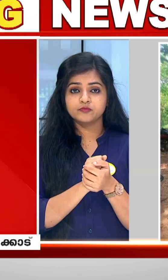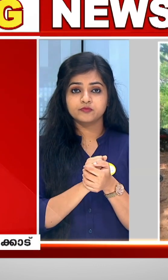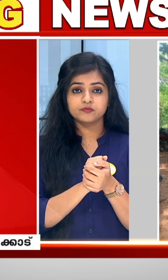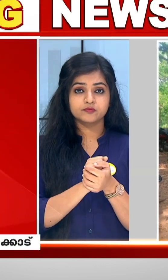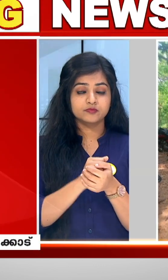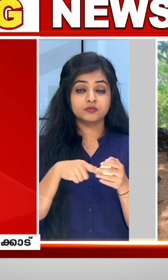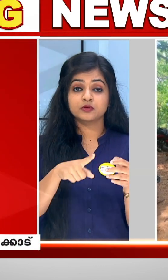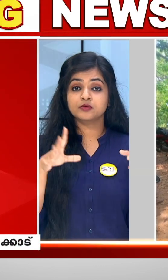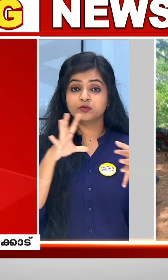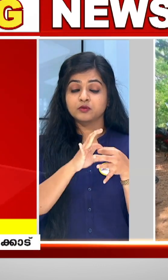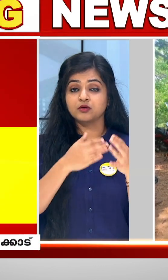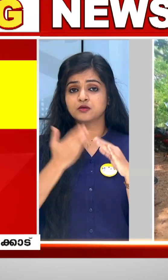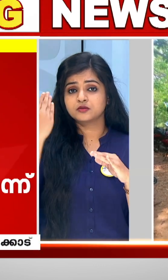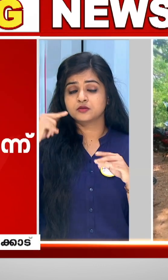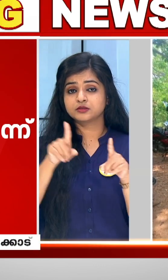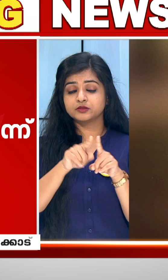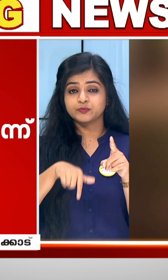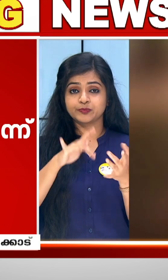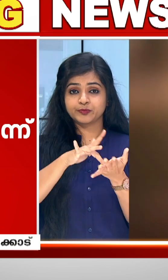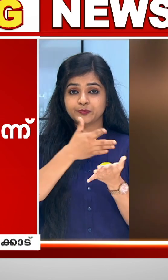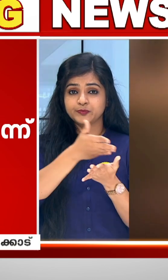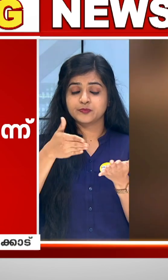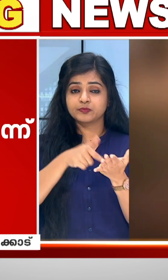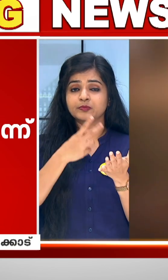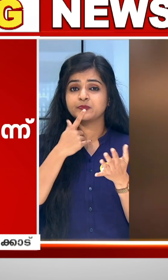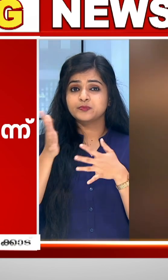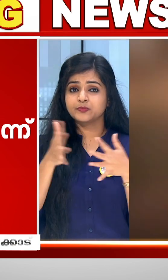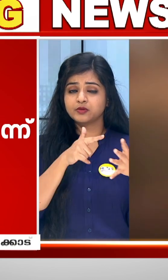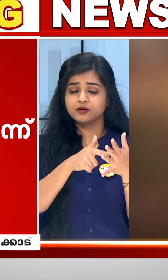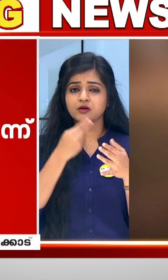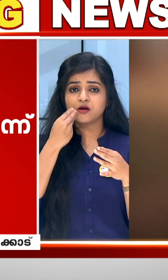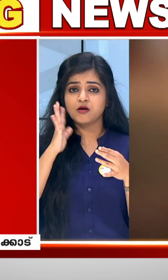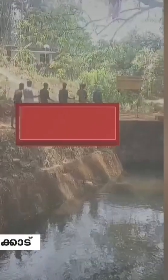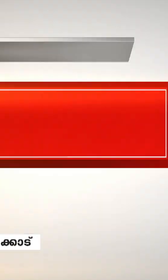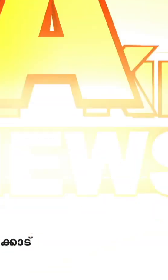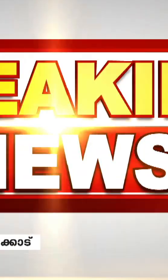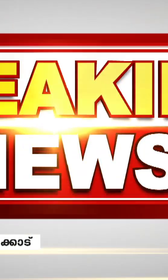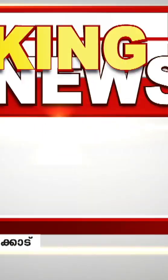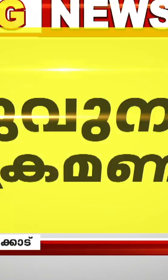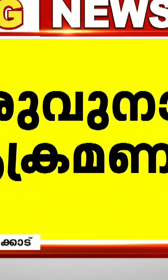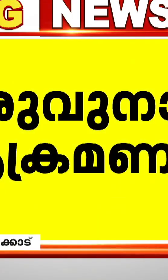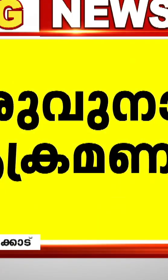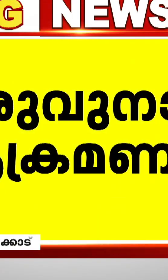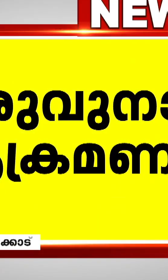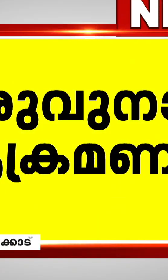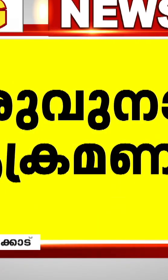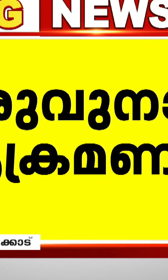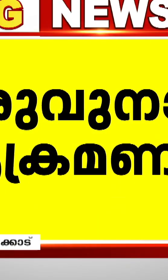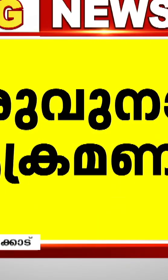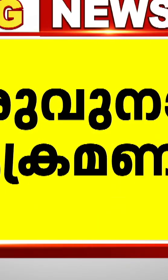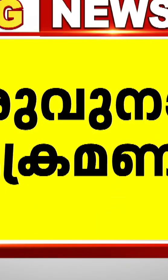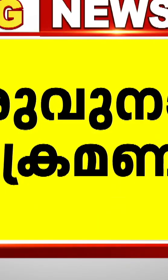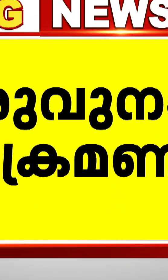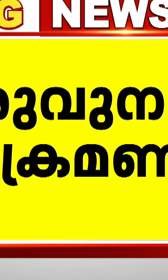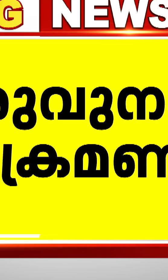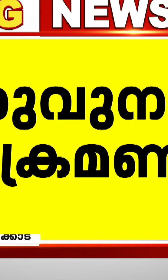അതുമായി ബന്ധപ്പെട്ട് നേരത്തെ തന്നെ ഈ പ്രദേശത്ത് പേപ്പട്ടിയുടെ ശല്യം ഉണ്ടായിരുന്നു എന്നതാണ് നാട്ടുകാർ പറയുന്നത്. ഈ 3 പേരെയും കടിച്ചത്